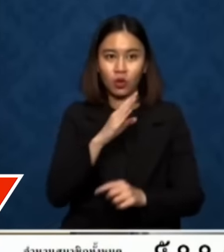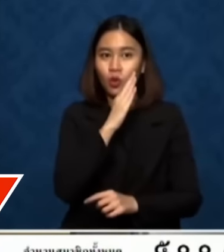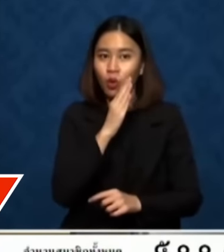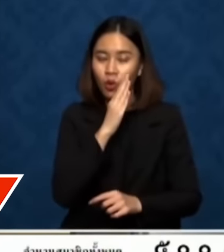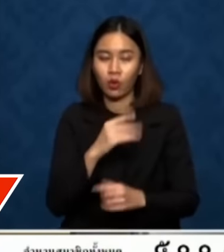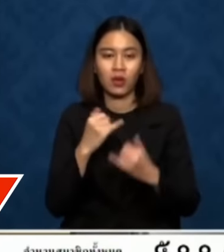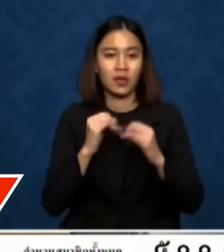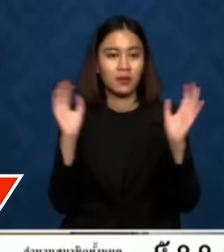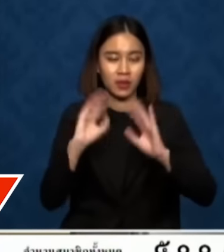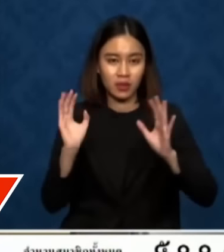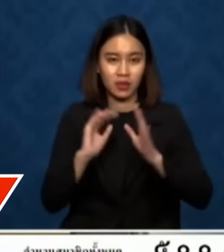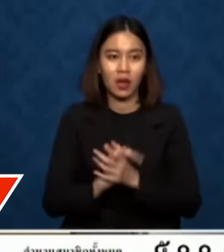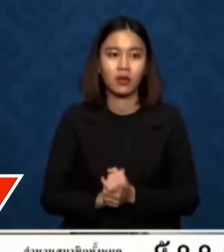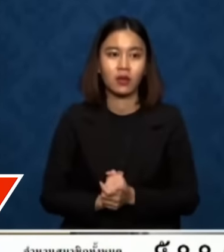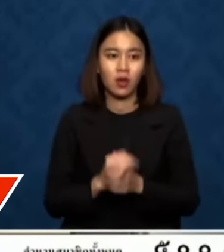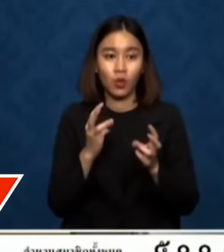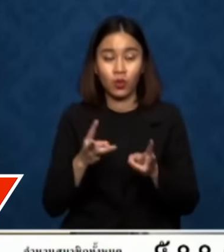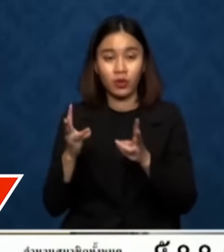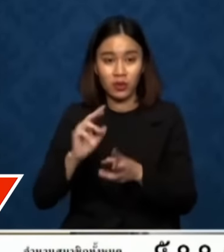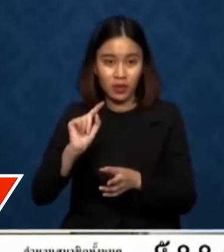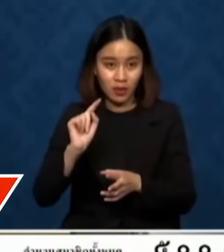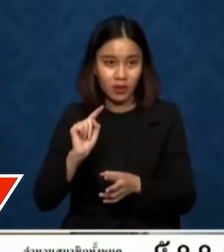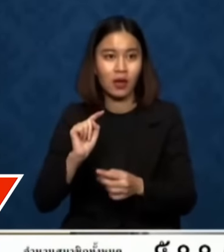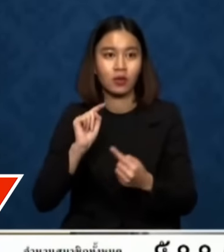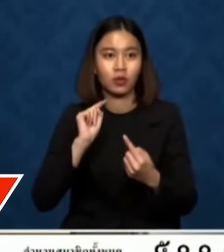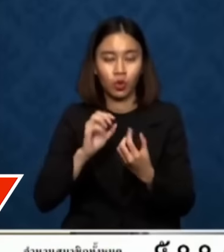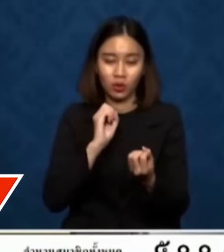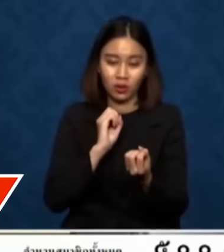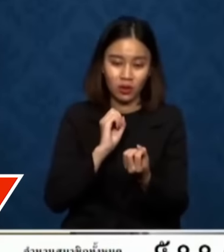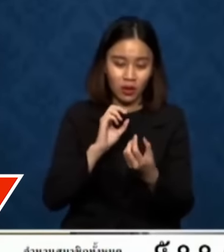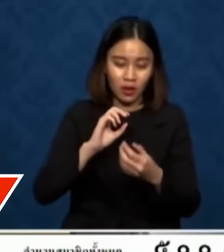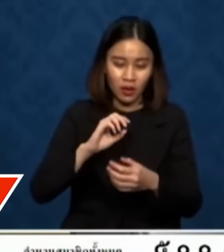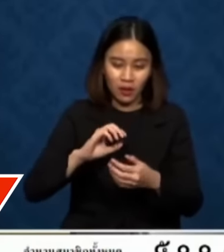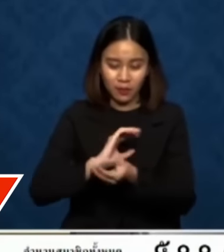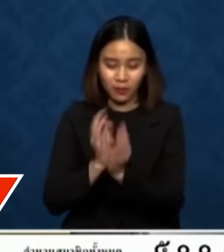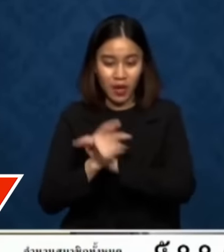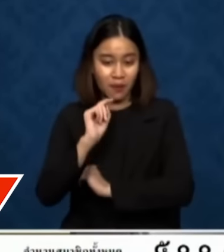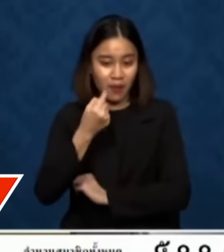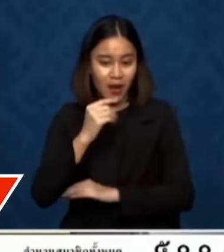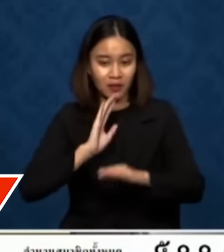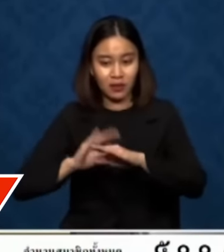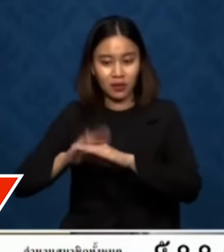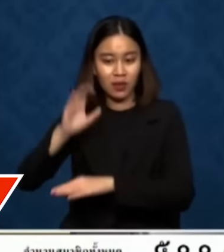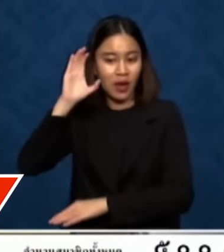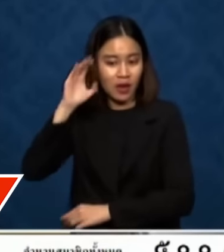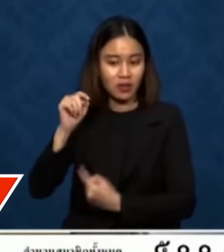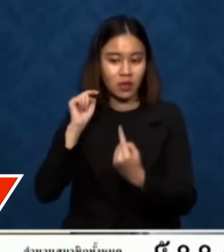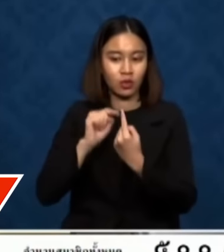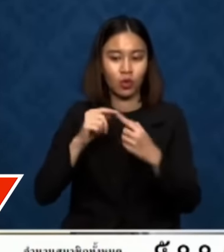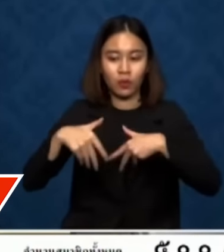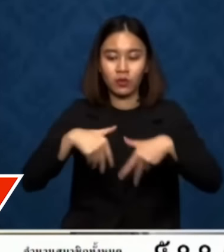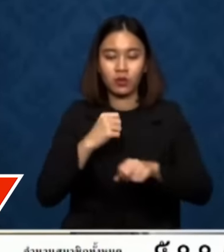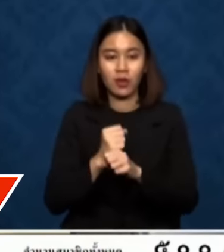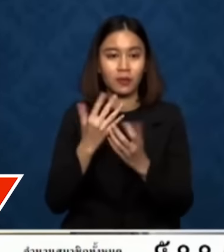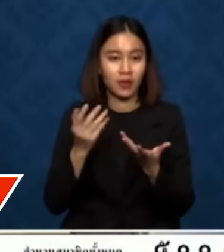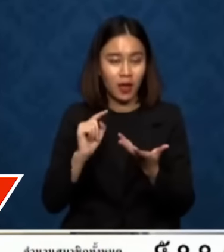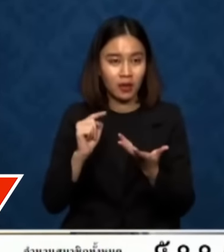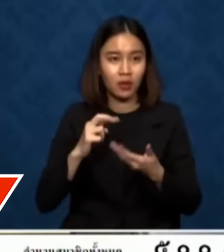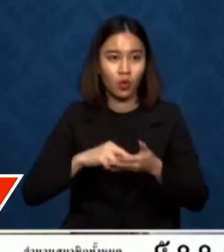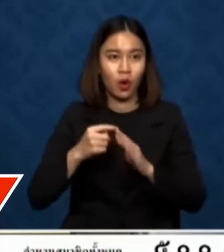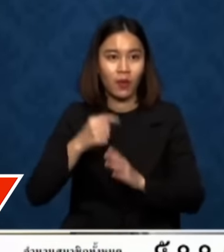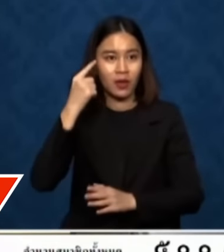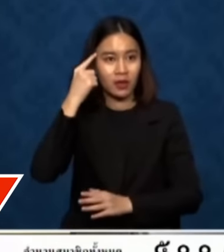บบนี้แน่ๆค่ะทางเดียวที่ท่านจะฟื้นวิกฤตศรัทธาและเรียกความเชื่อมั่นให้พี่น้องประชาชนได้คือเลิกหมก